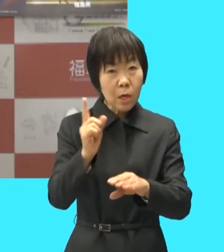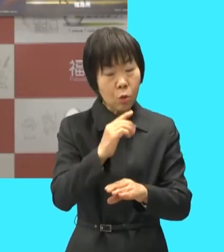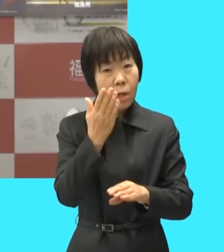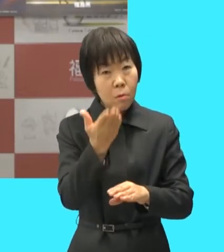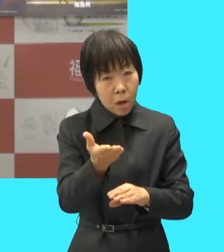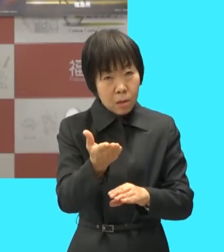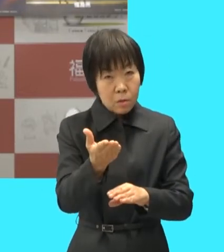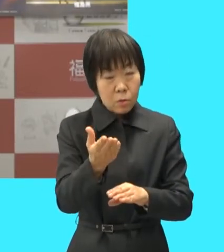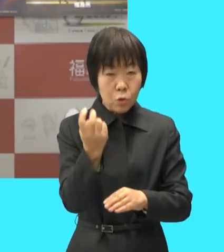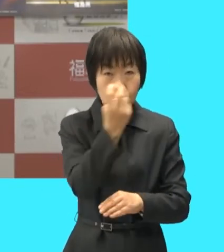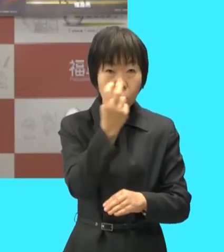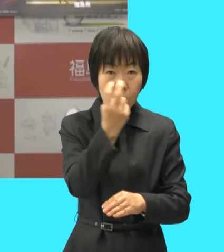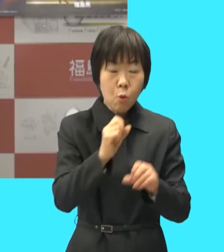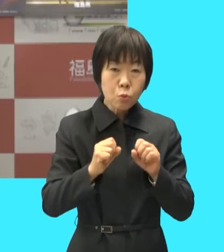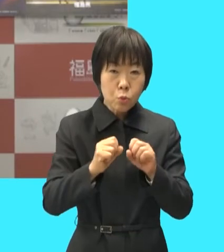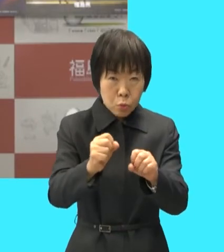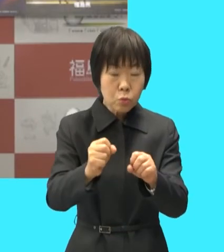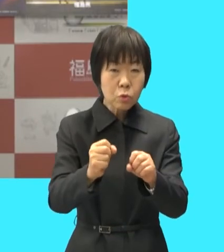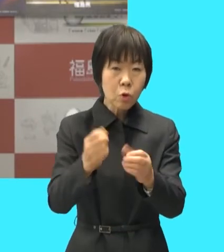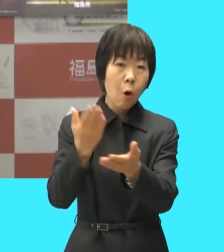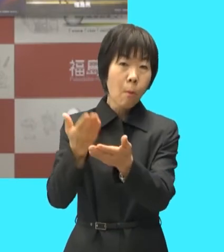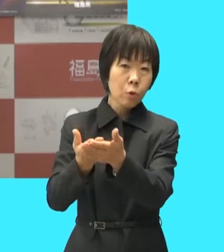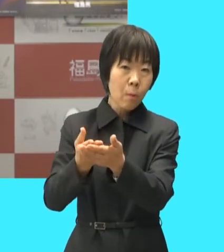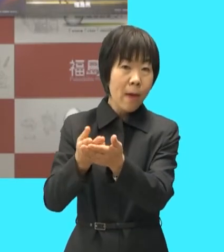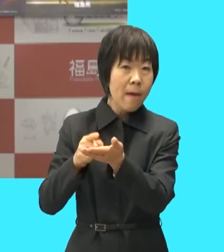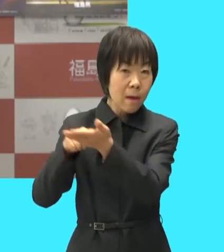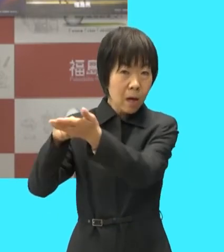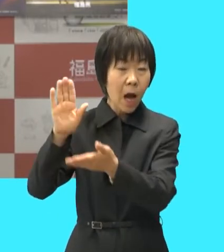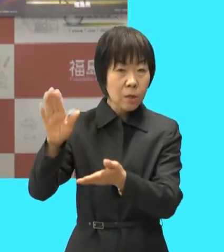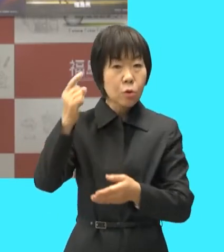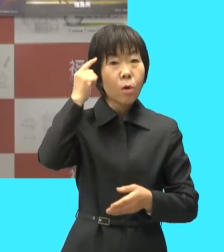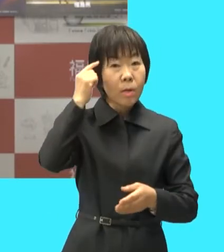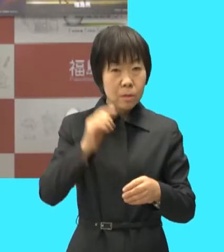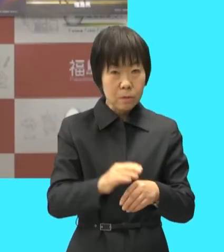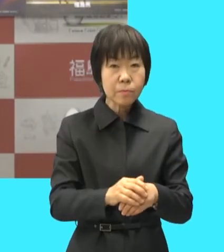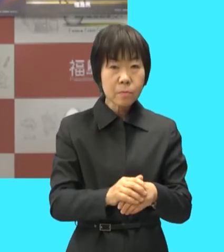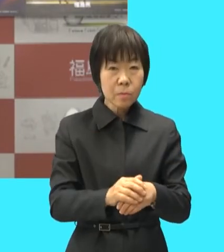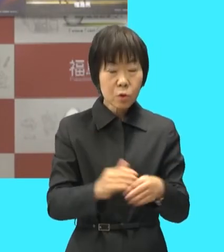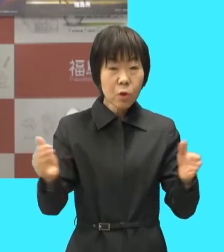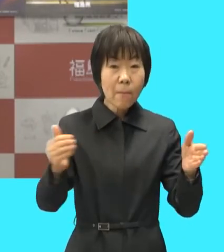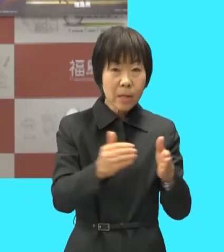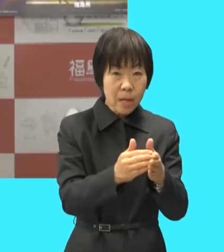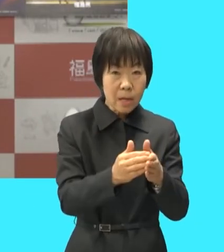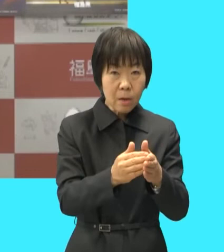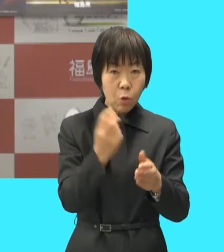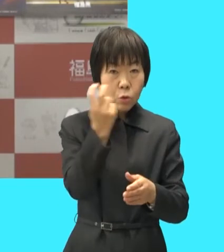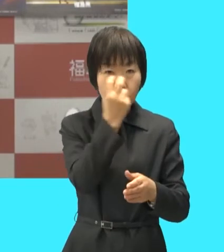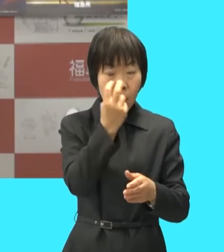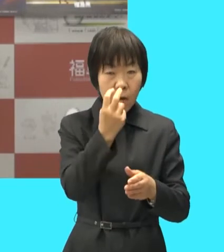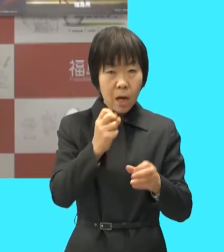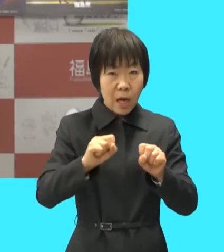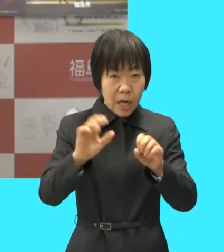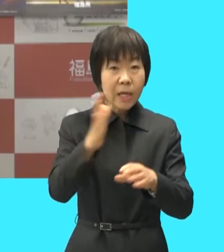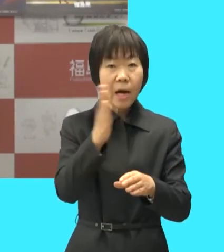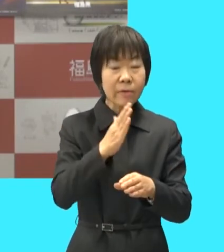実態調査をするというのを県は求められていると思います。これまでそうした調査を行っていなかったと